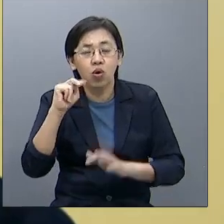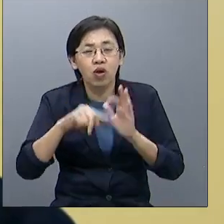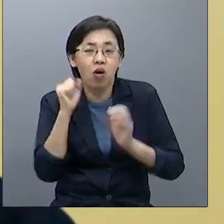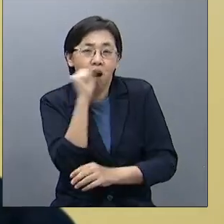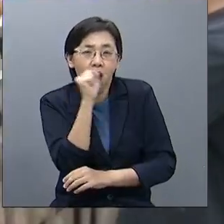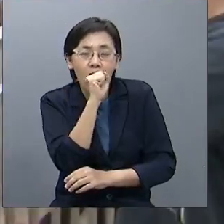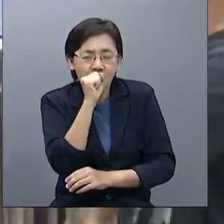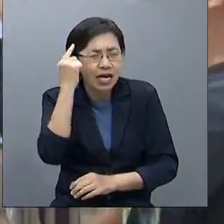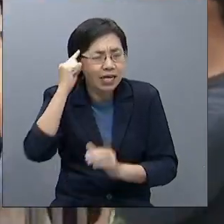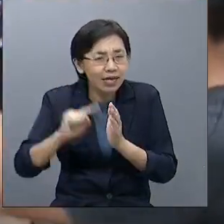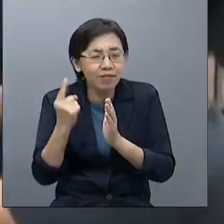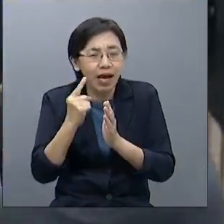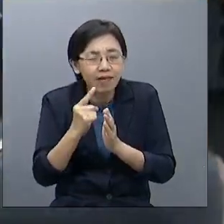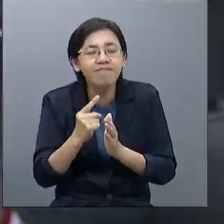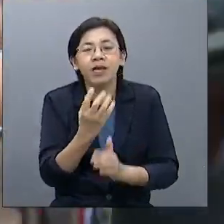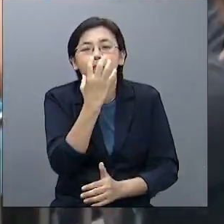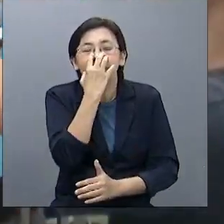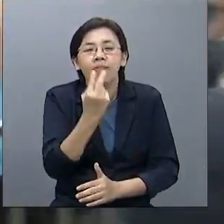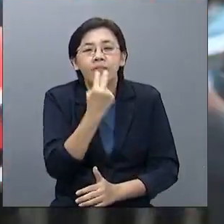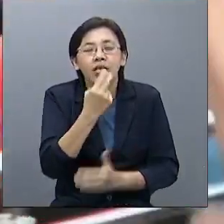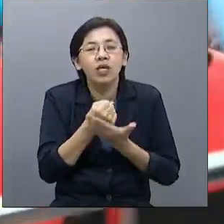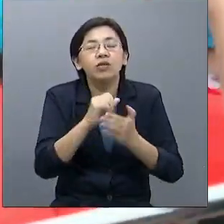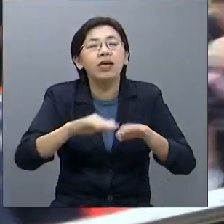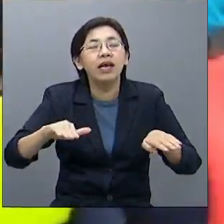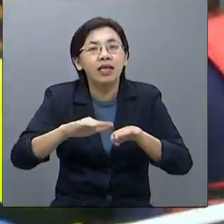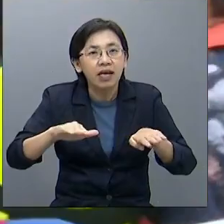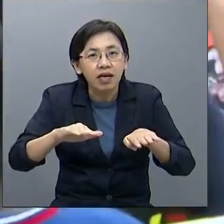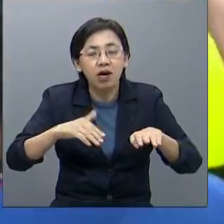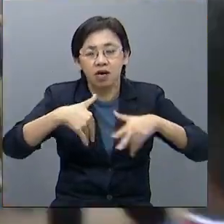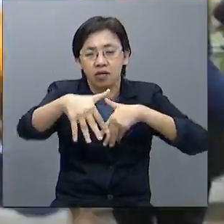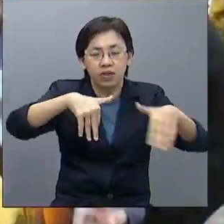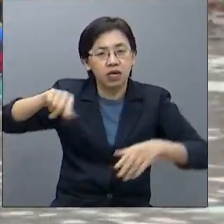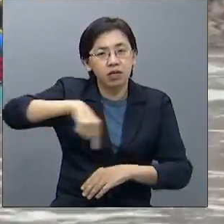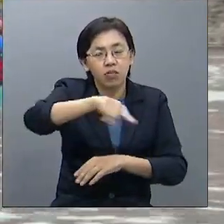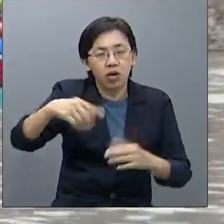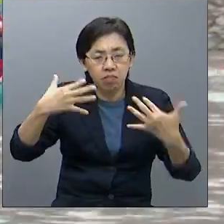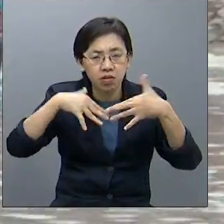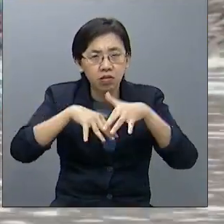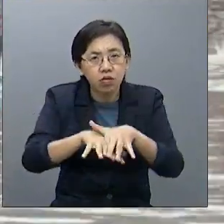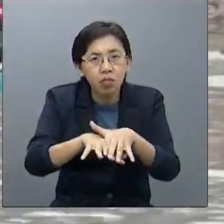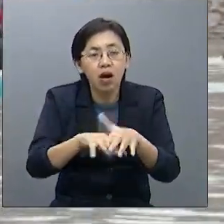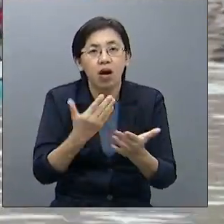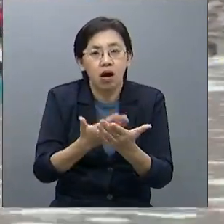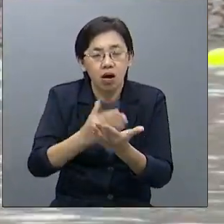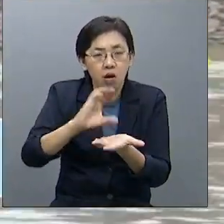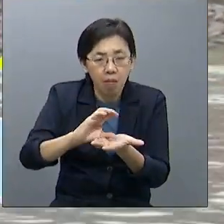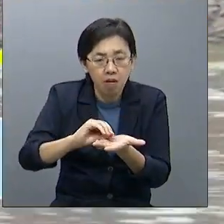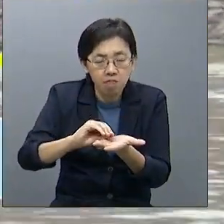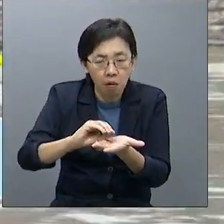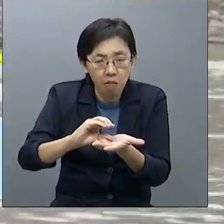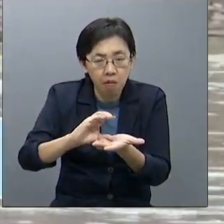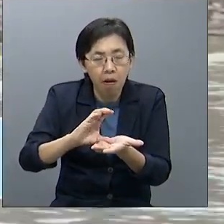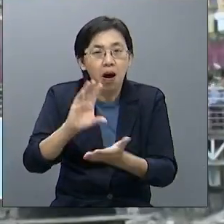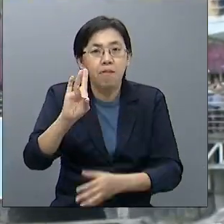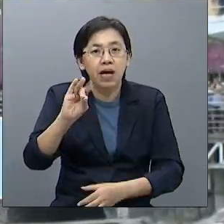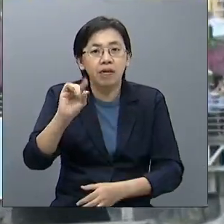ด็กๆเท่านั้นเองแต่ด้วยความชื่นชมนะครับในเรื่องที่พี่น้องประชาชนอาจจะมีส่วนร่วมนะครับจึงทำให้งบประมาณเนี่ยได้ไปถึง